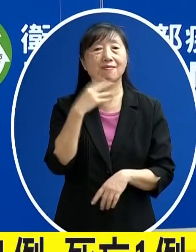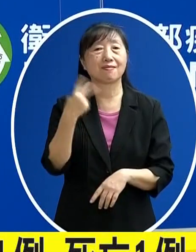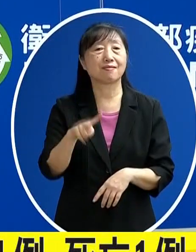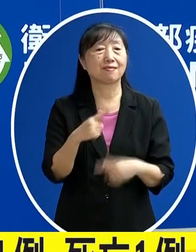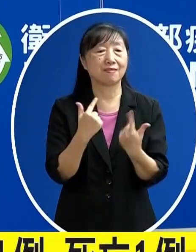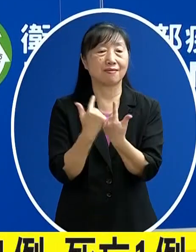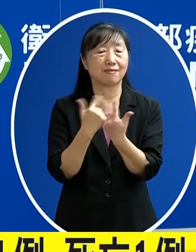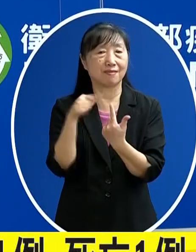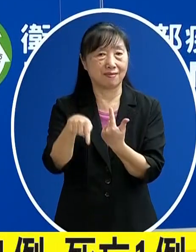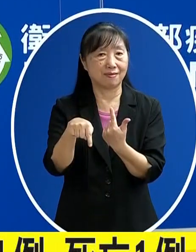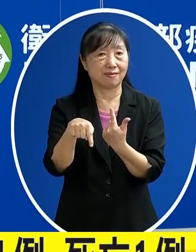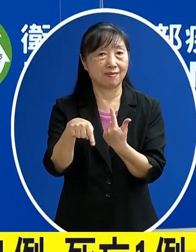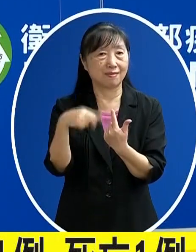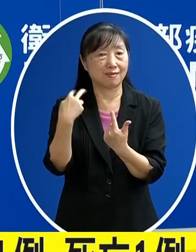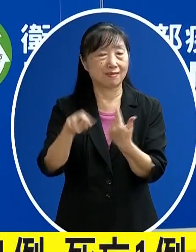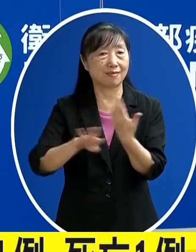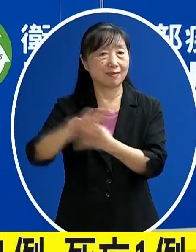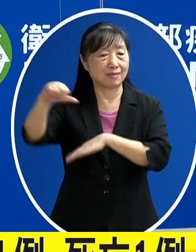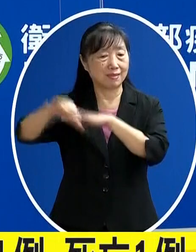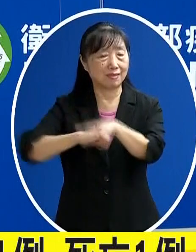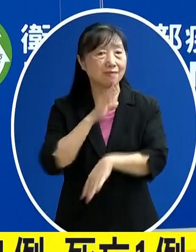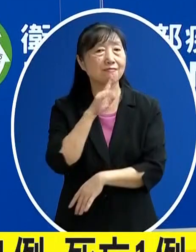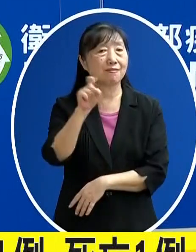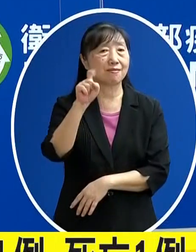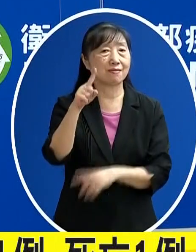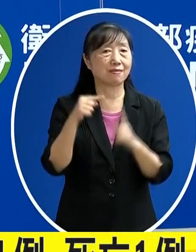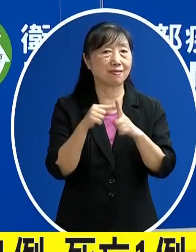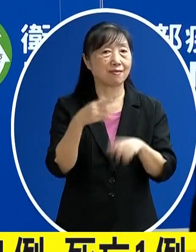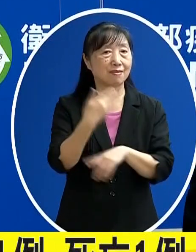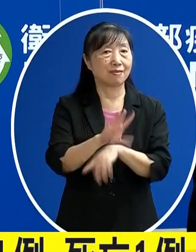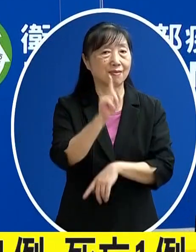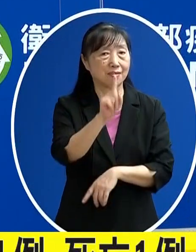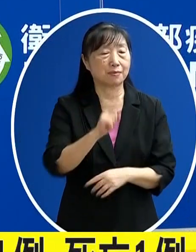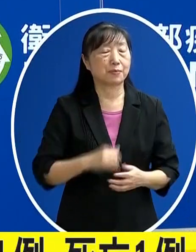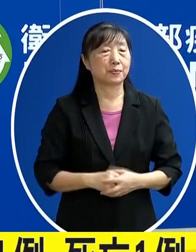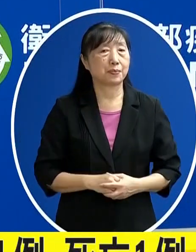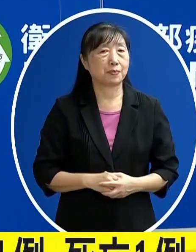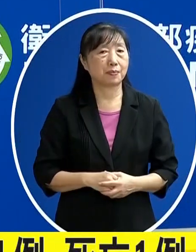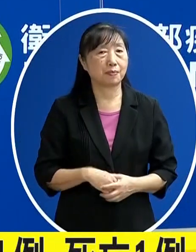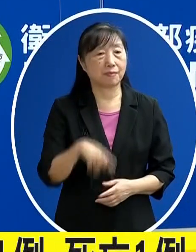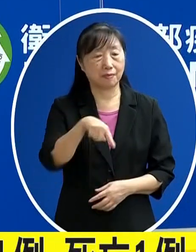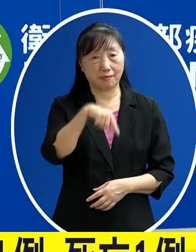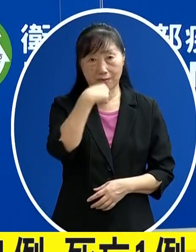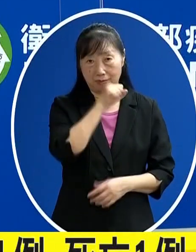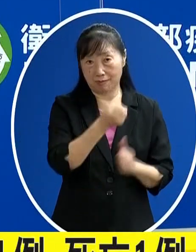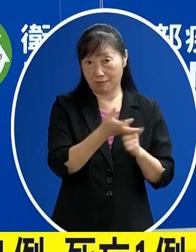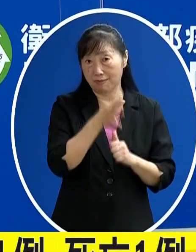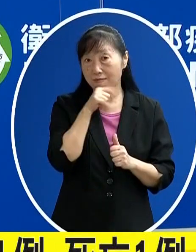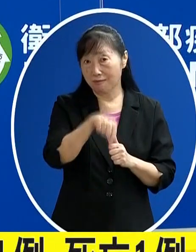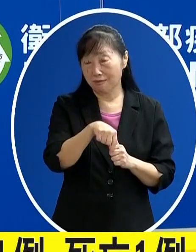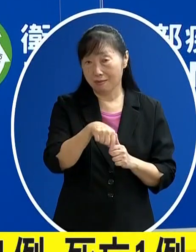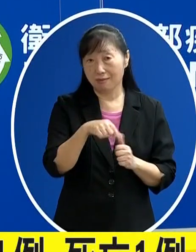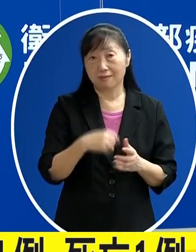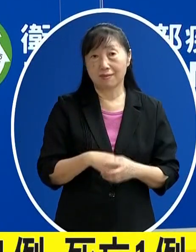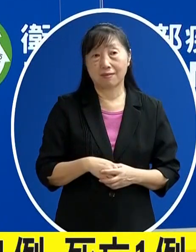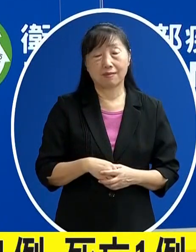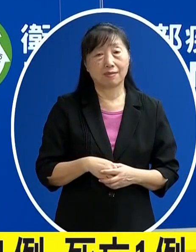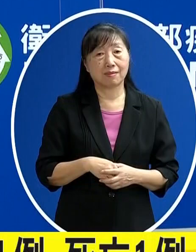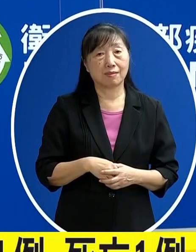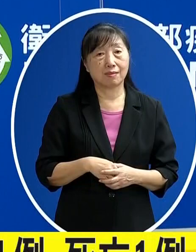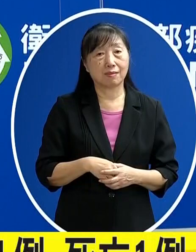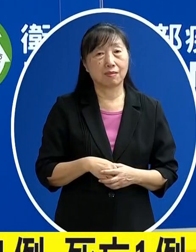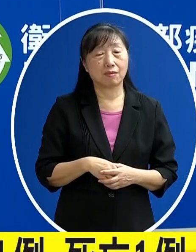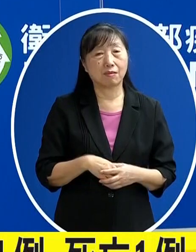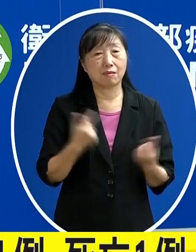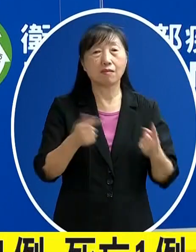在台北市境外移入11名，那死亡个案一名。那本土的病例哈是，等于